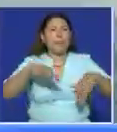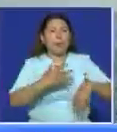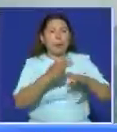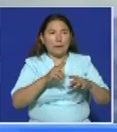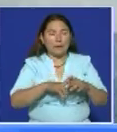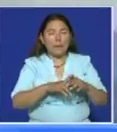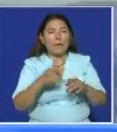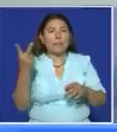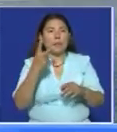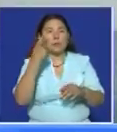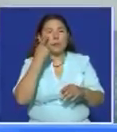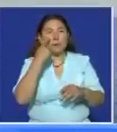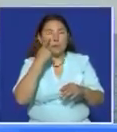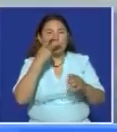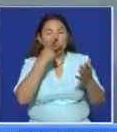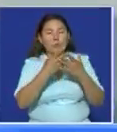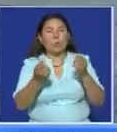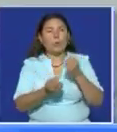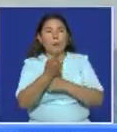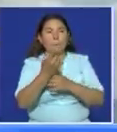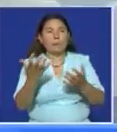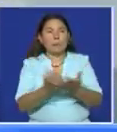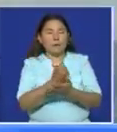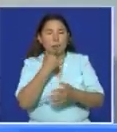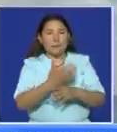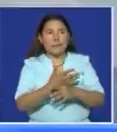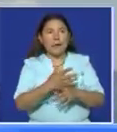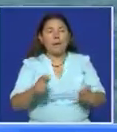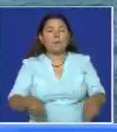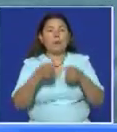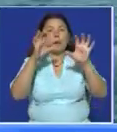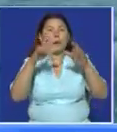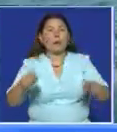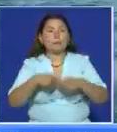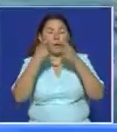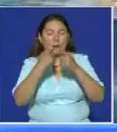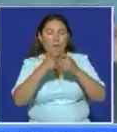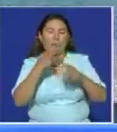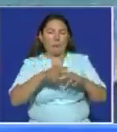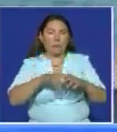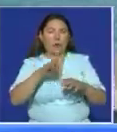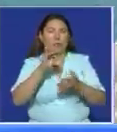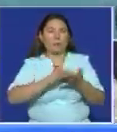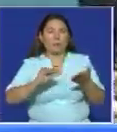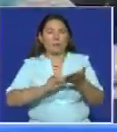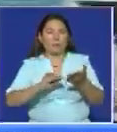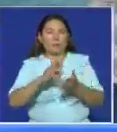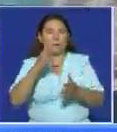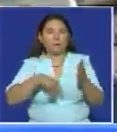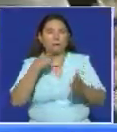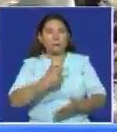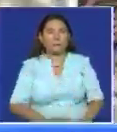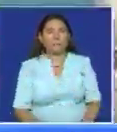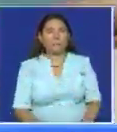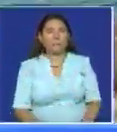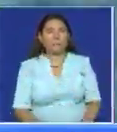бірнеше браконьер көзге түсті, артынан түсіп аңдып көрдік. Браконьерлер заң бұзғанын жасырмақ болып, барлық балық пен құрал жабдықтарды теңізге лақтырды.